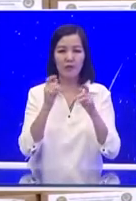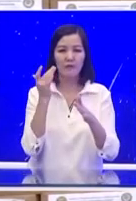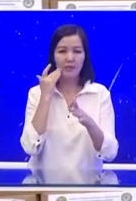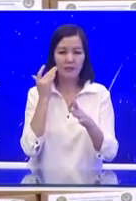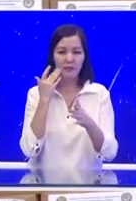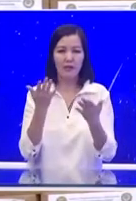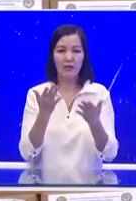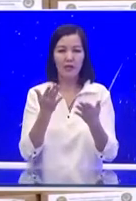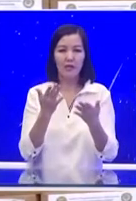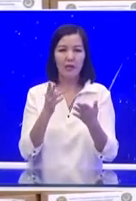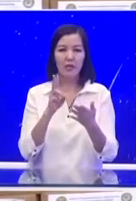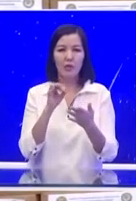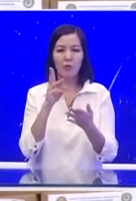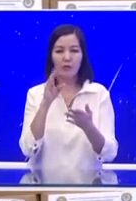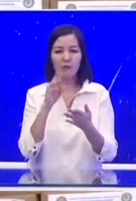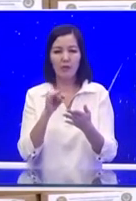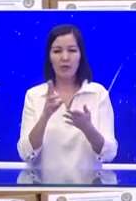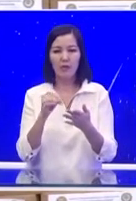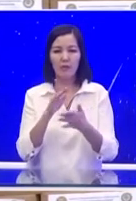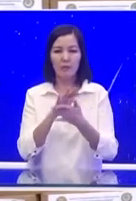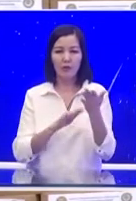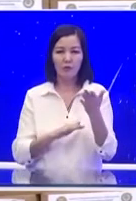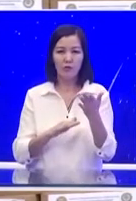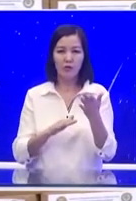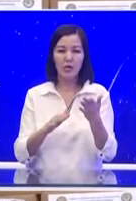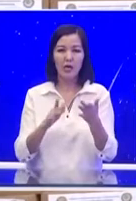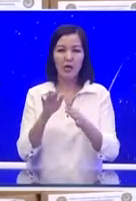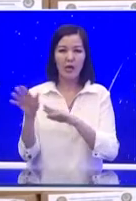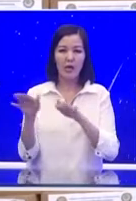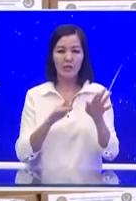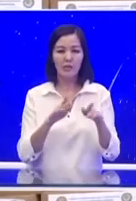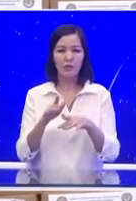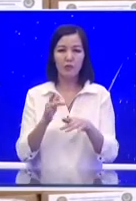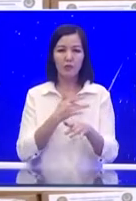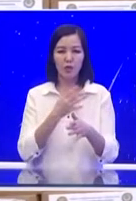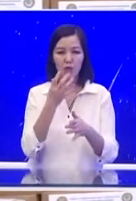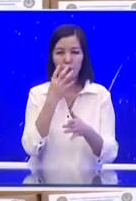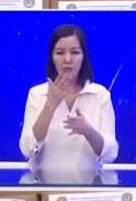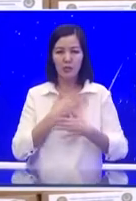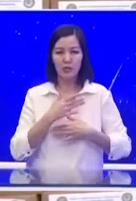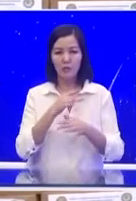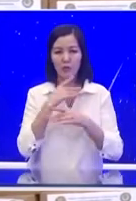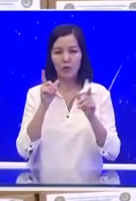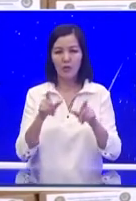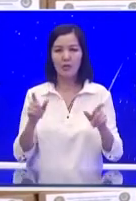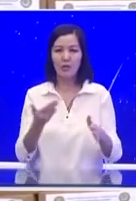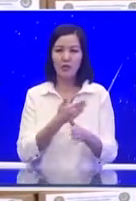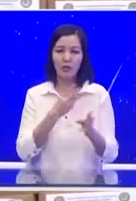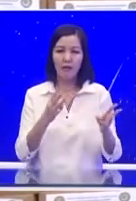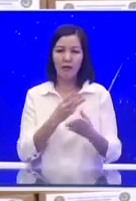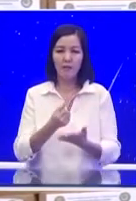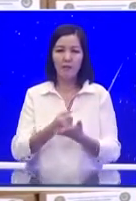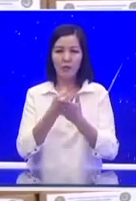главного муфтия Наурызбай Кажы Таганула и продолжили акцию «Жюрек жилое» в нашем регионе. Многие наши граждане изъявили желание